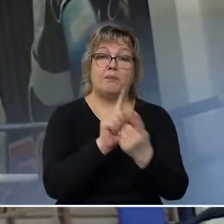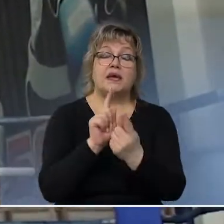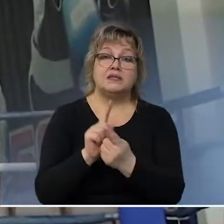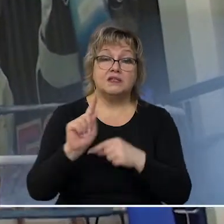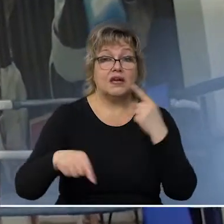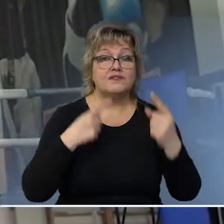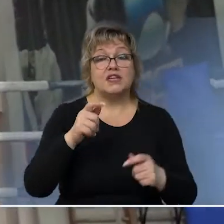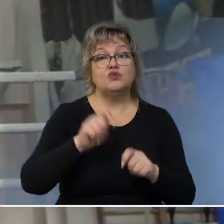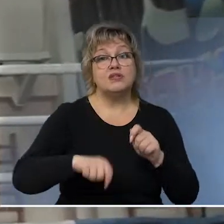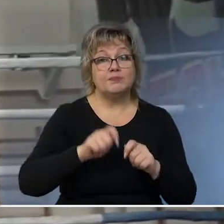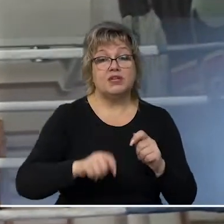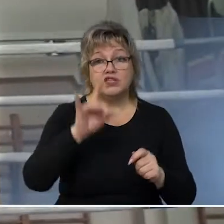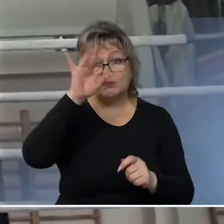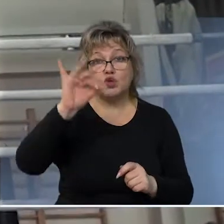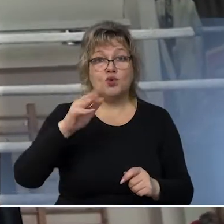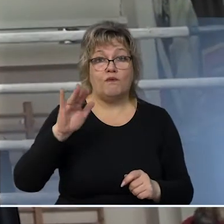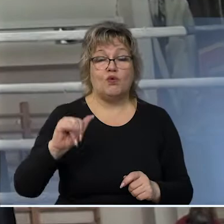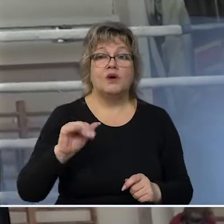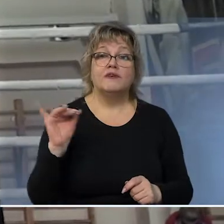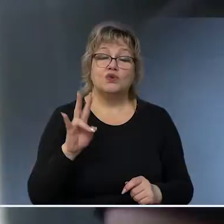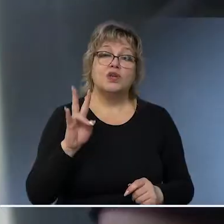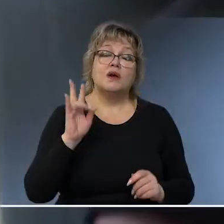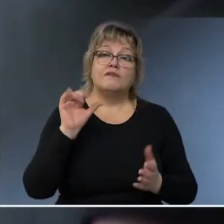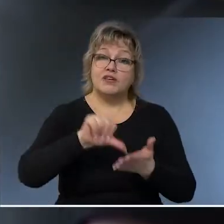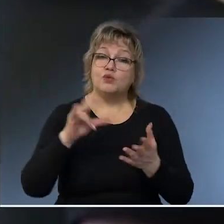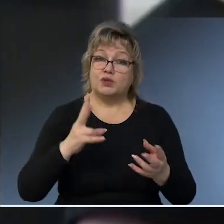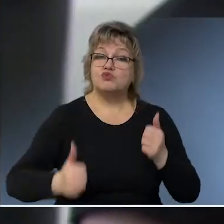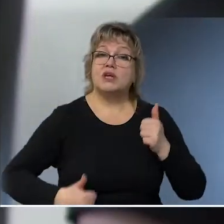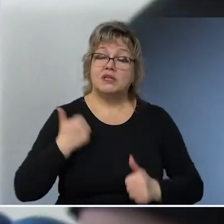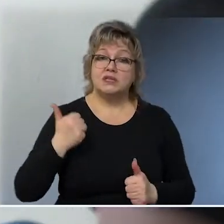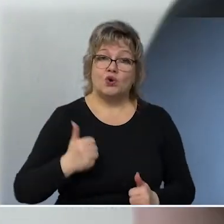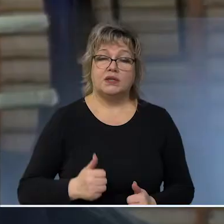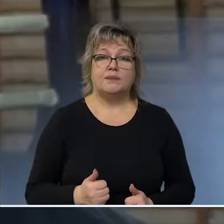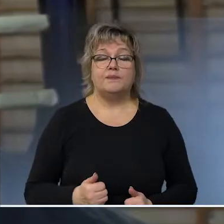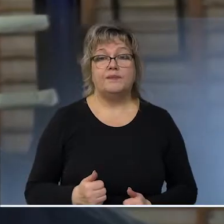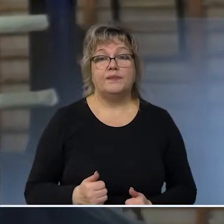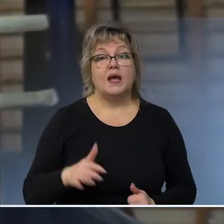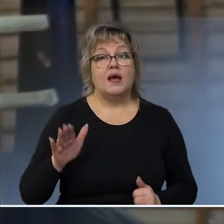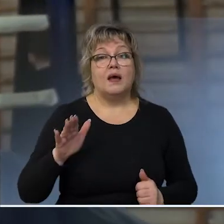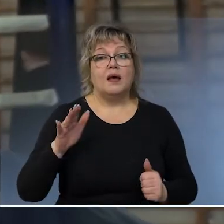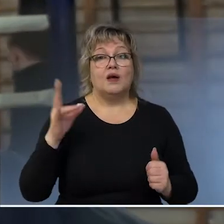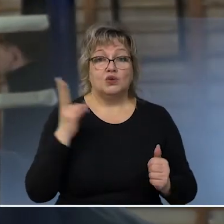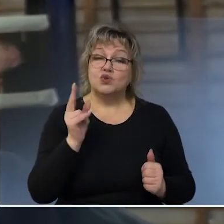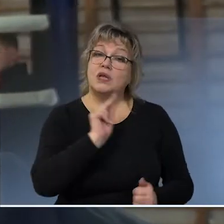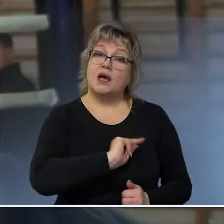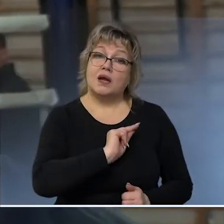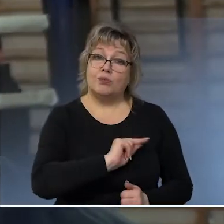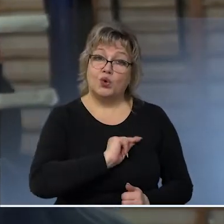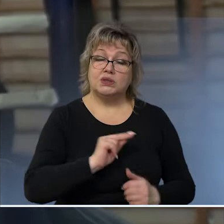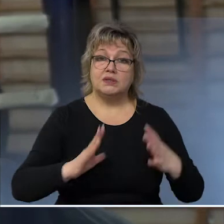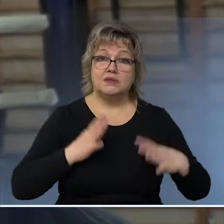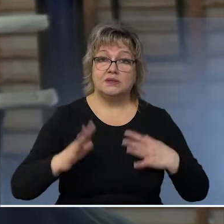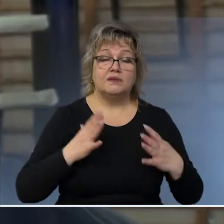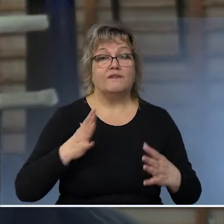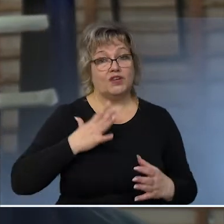поединка. Следующее испытание – чемпионат ЮФО в июле. Выступить надо достойно. На ногах работать,